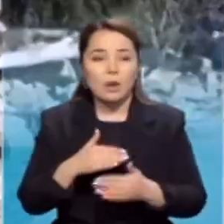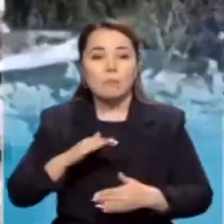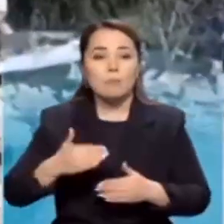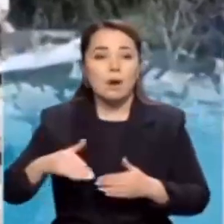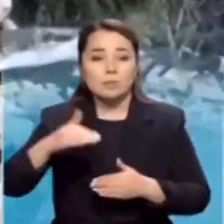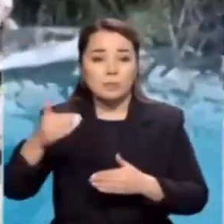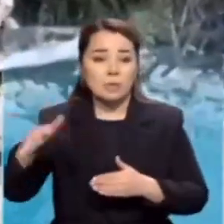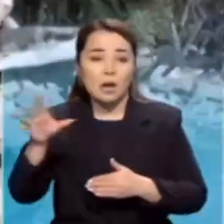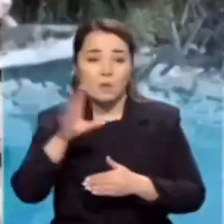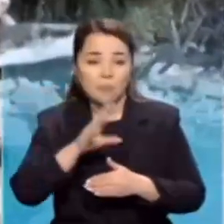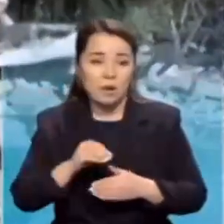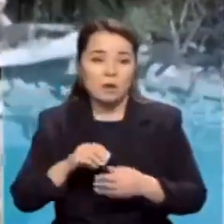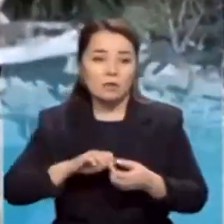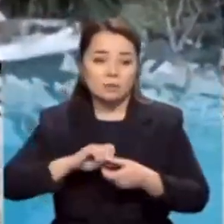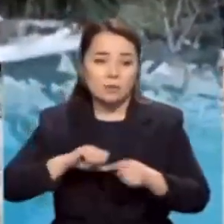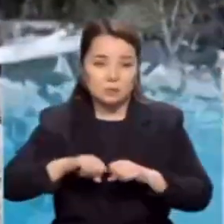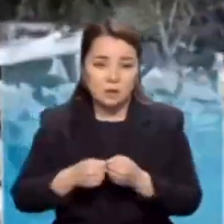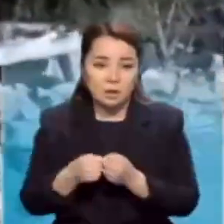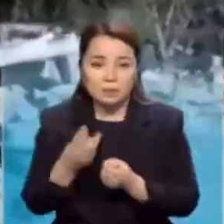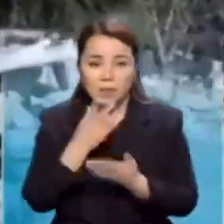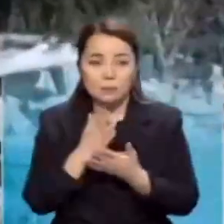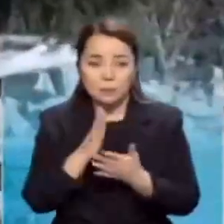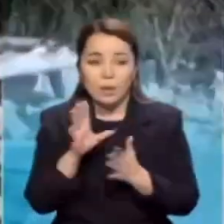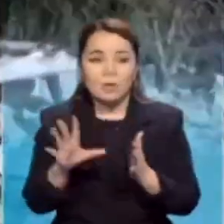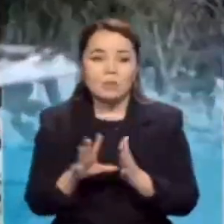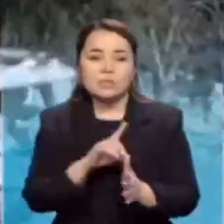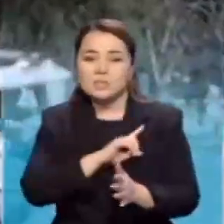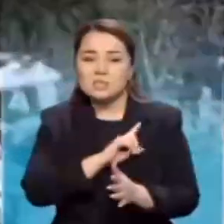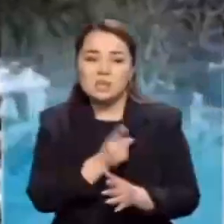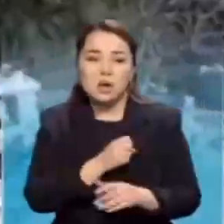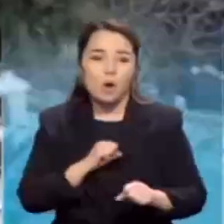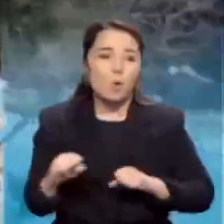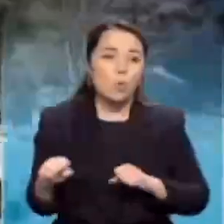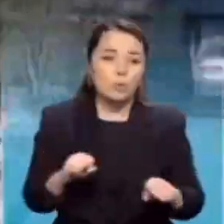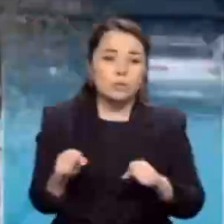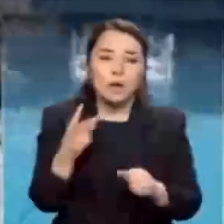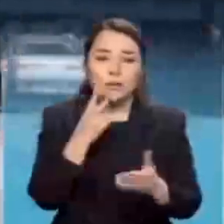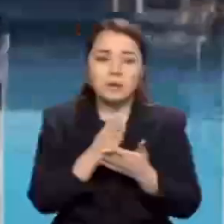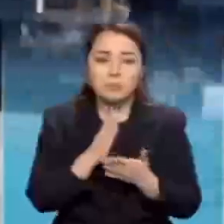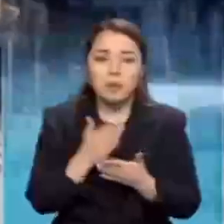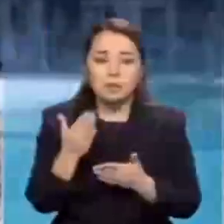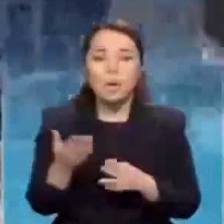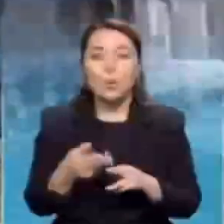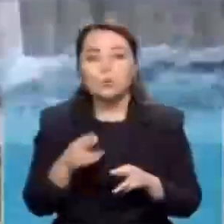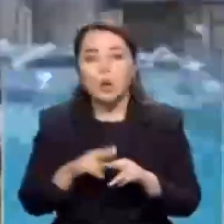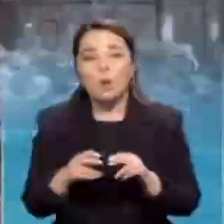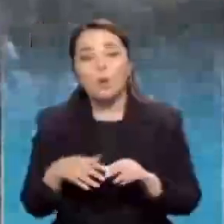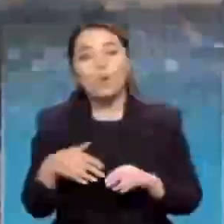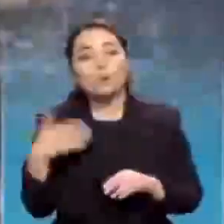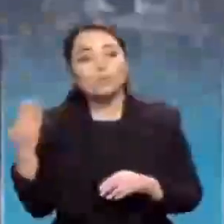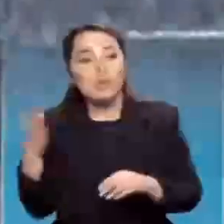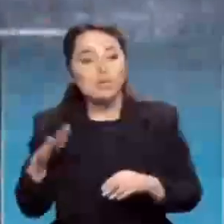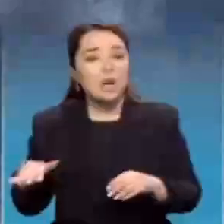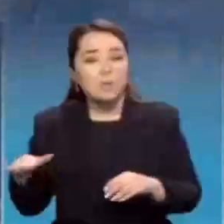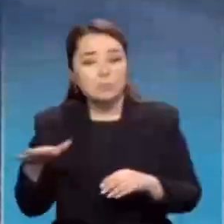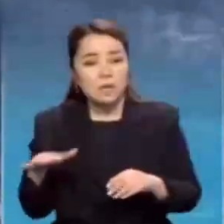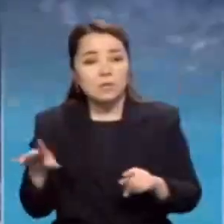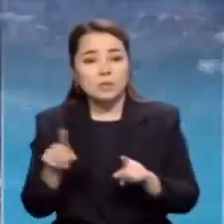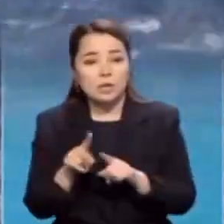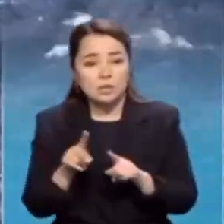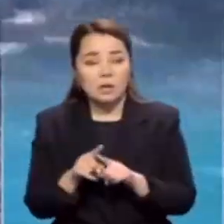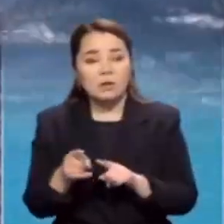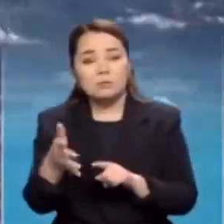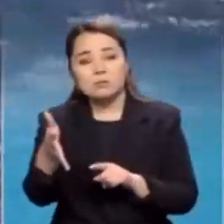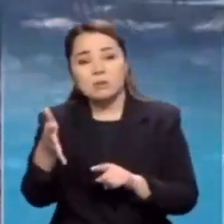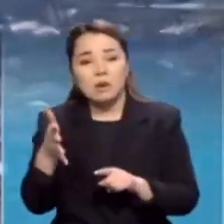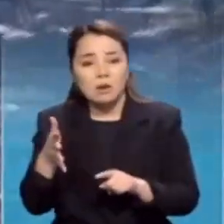барлыгы кыйрап жатыр. Ягъни осыншалыкты кубатты зилзала болгондугун көрсөтөт. Мынекей мына оң жагымызда да